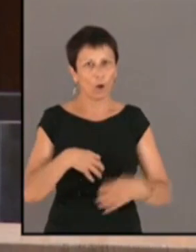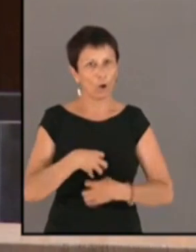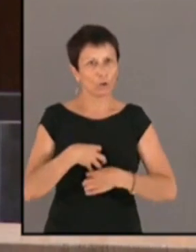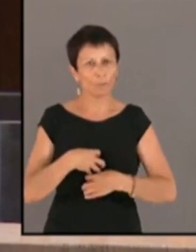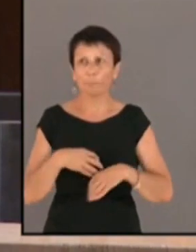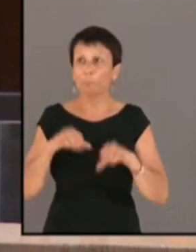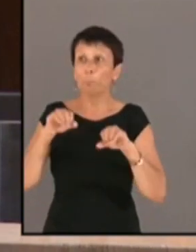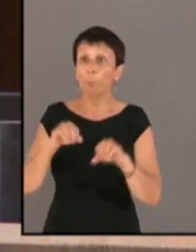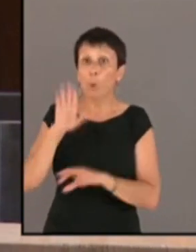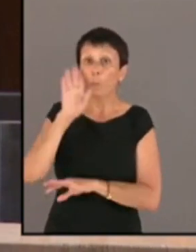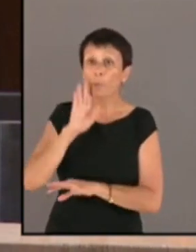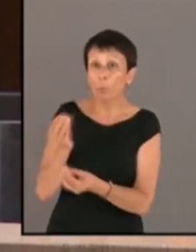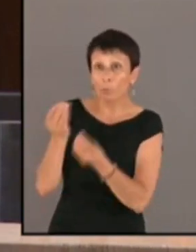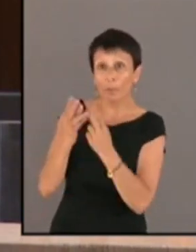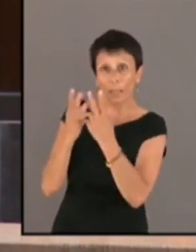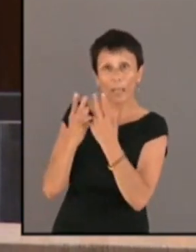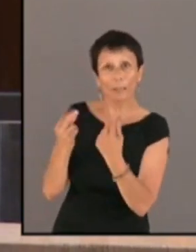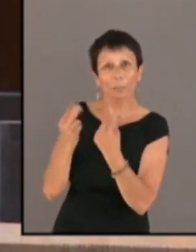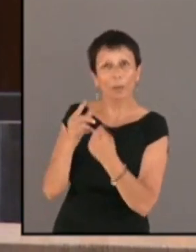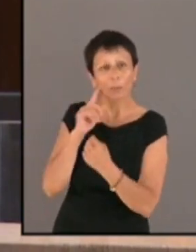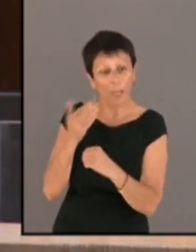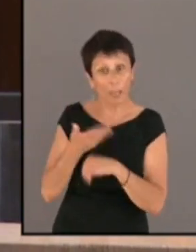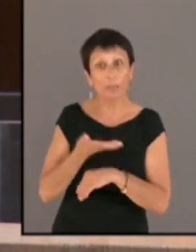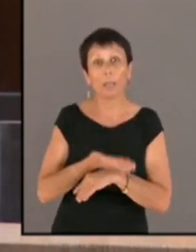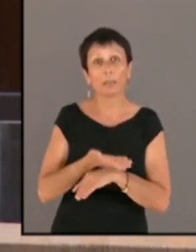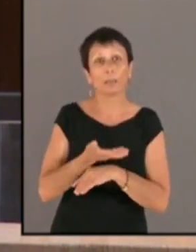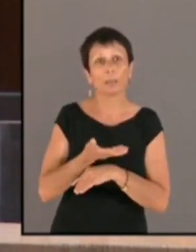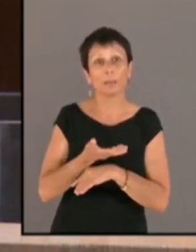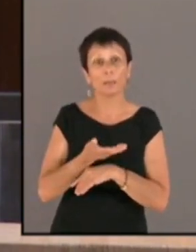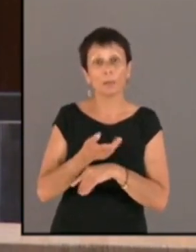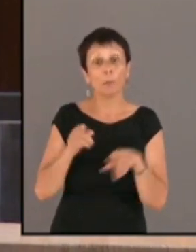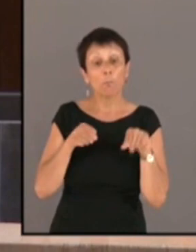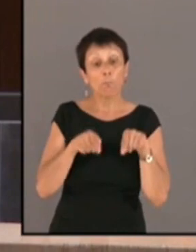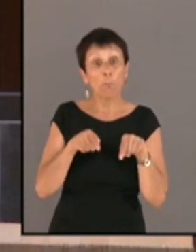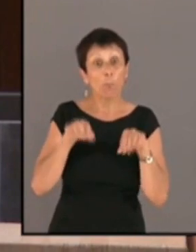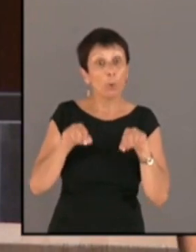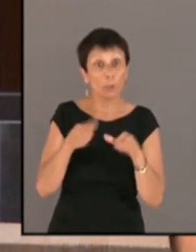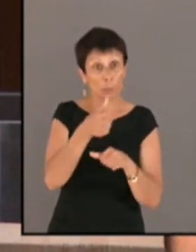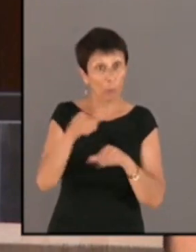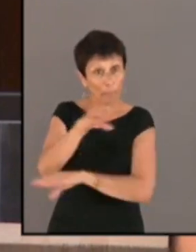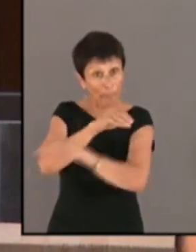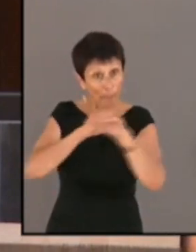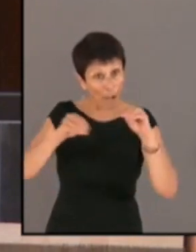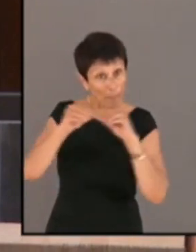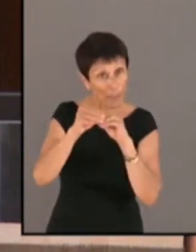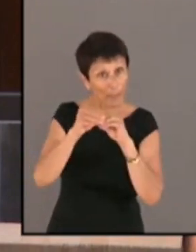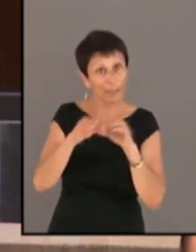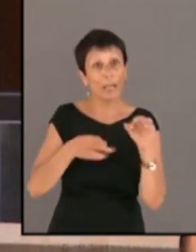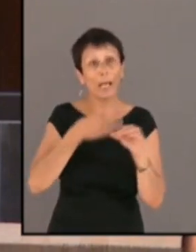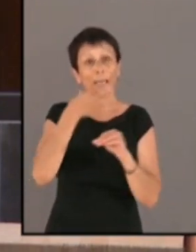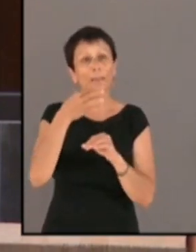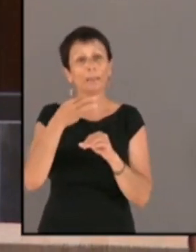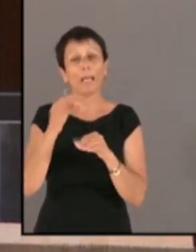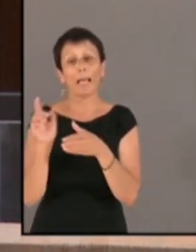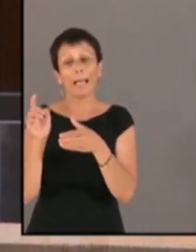apportiez une réponse à ce qui est pour l'instant une rumeur. L'on parle aussi d'un sabotage